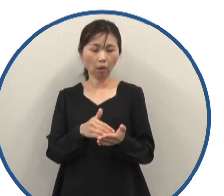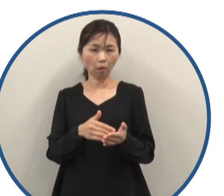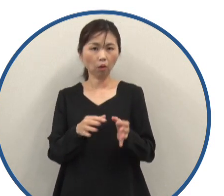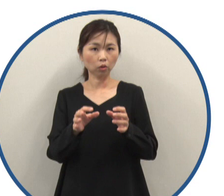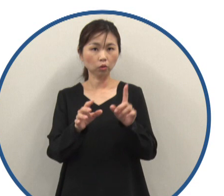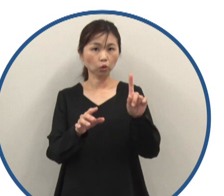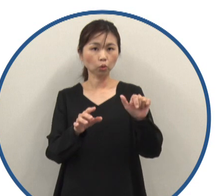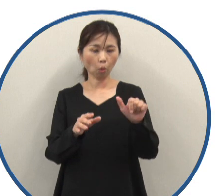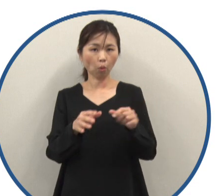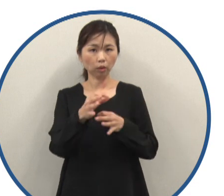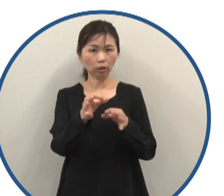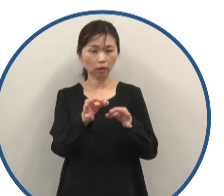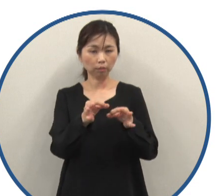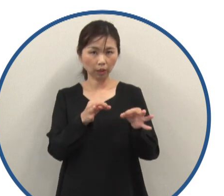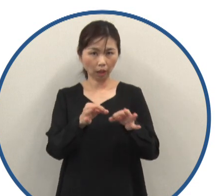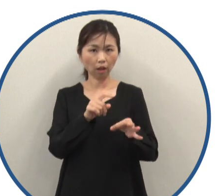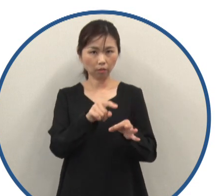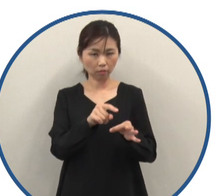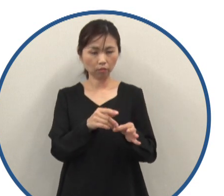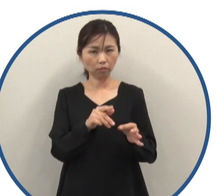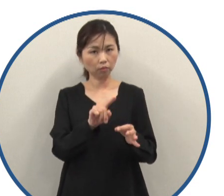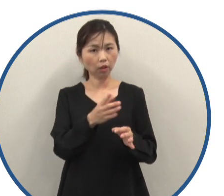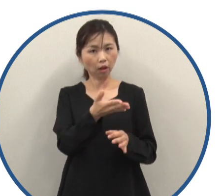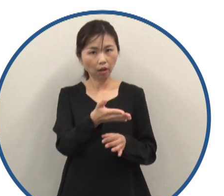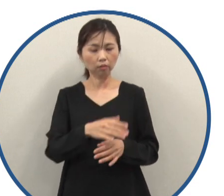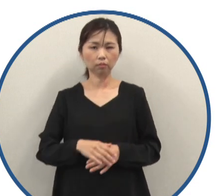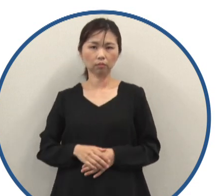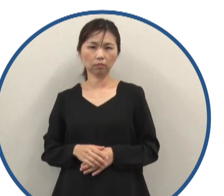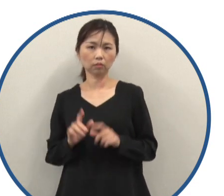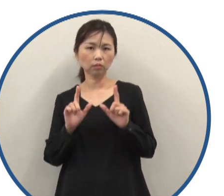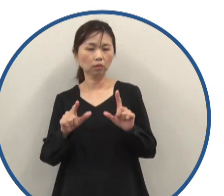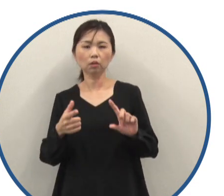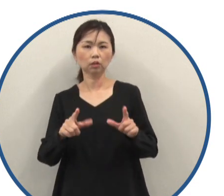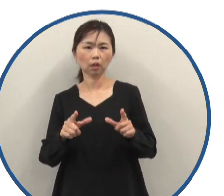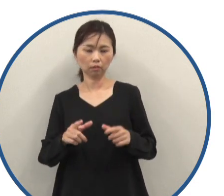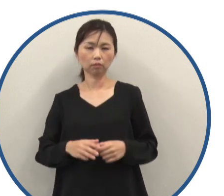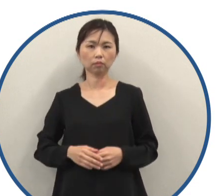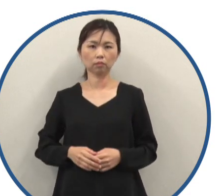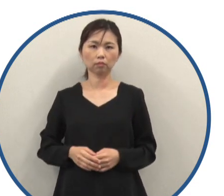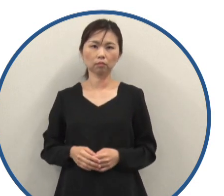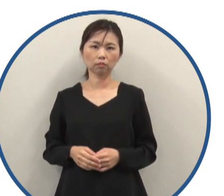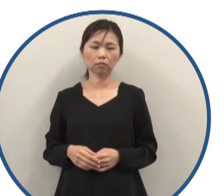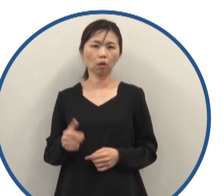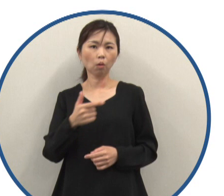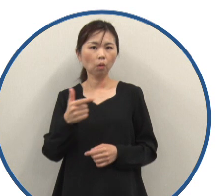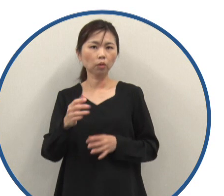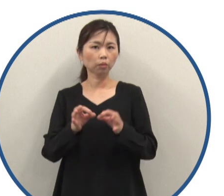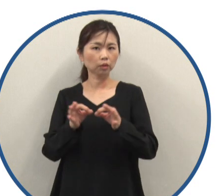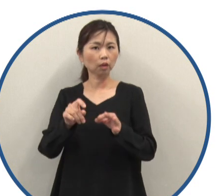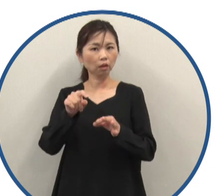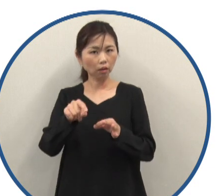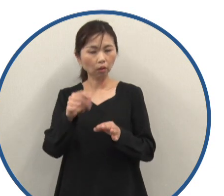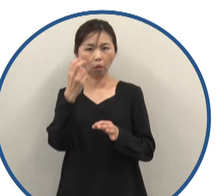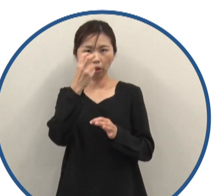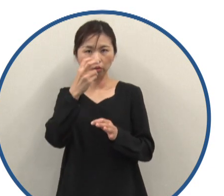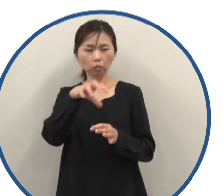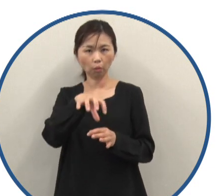違います。15エリアそのものもですね、広島駅とかその大規模店舗で我々が落ちている